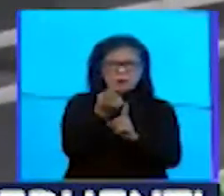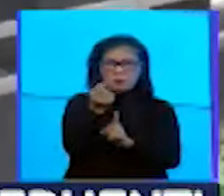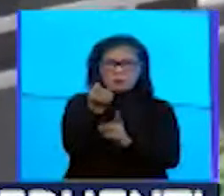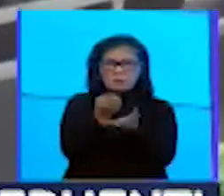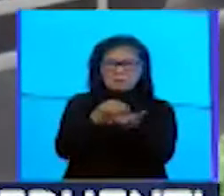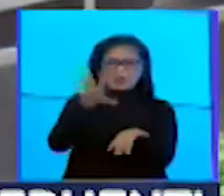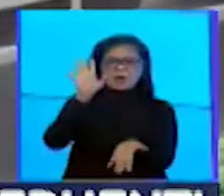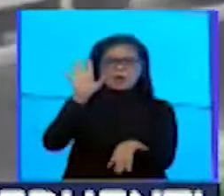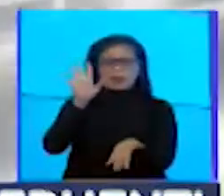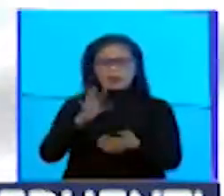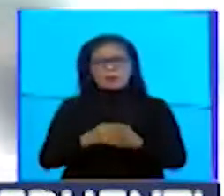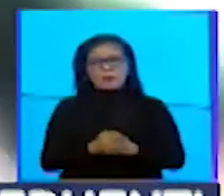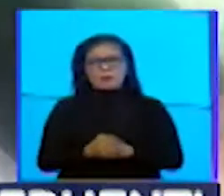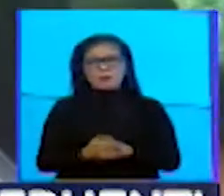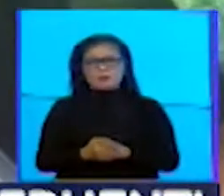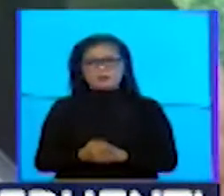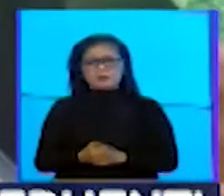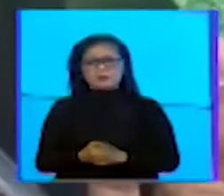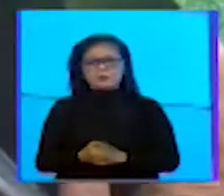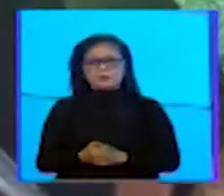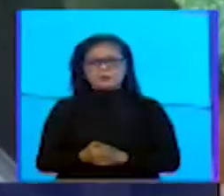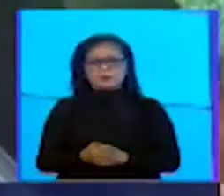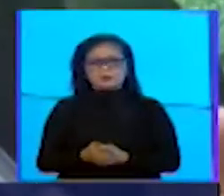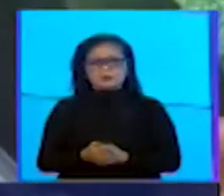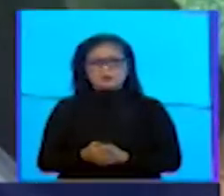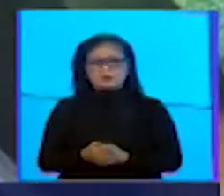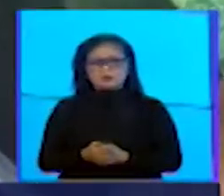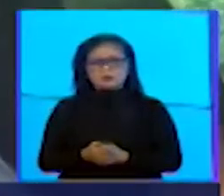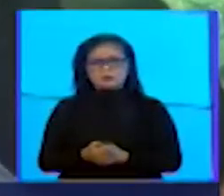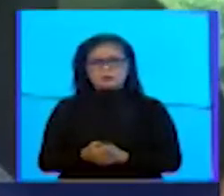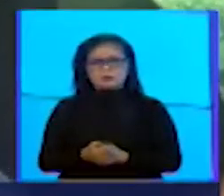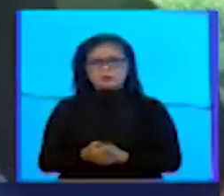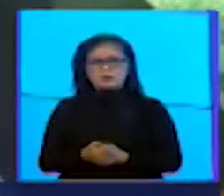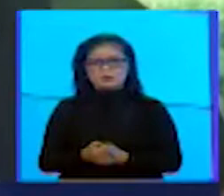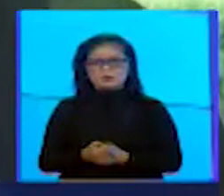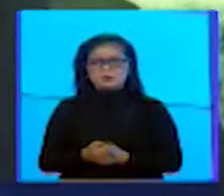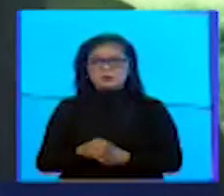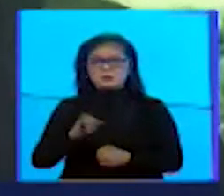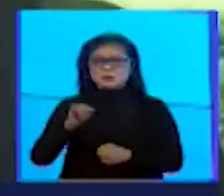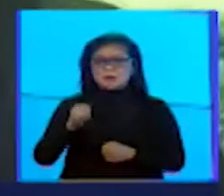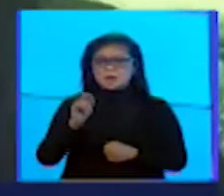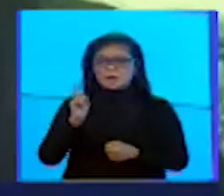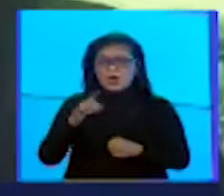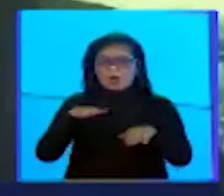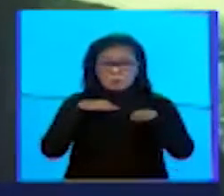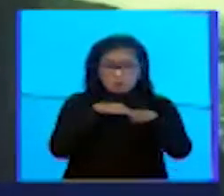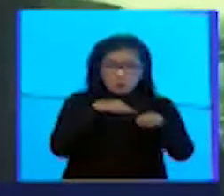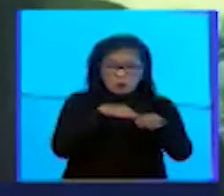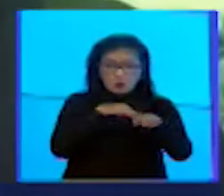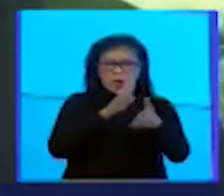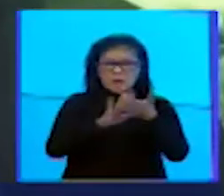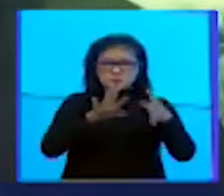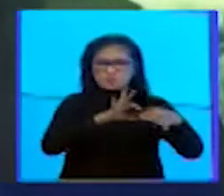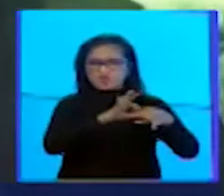mereka. Jadi kalau kita baru mogok sebentar tuh langsung main cangkul aja dia. Apa komunikasi lagi